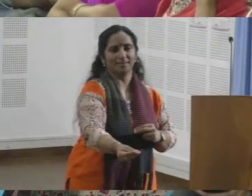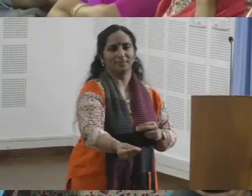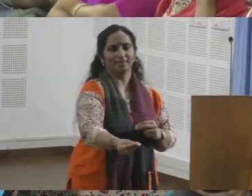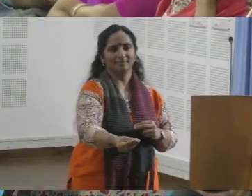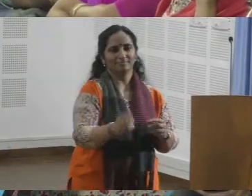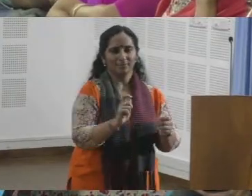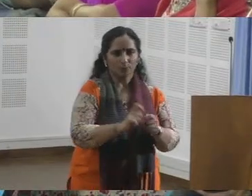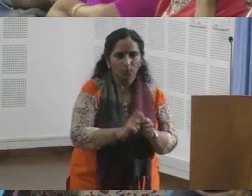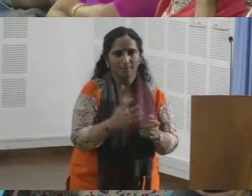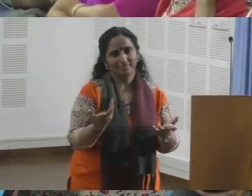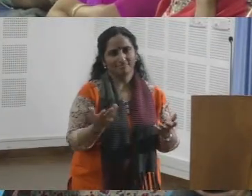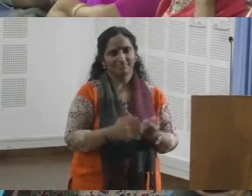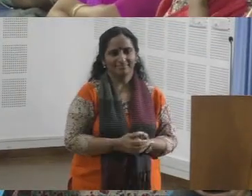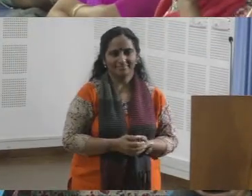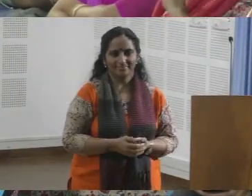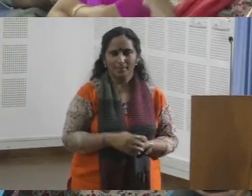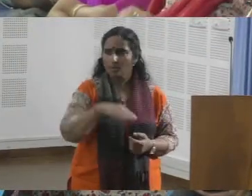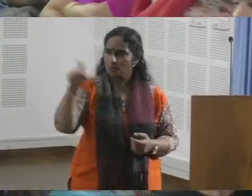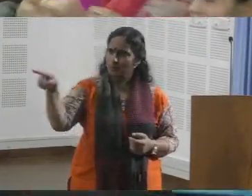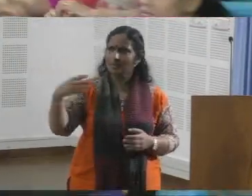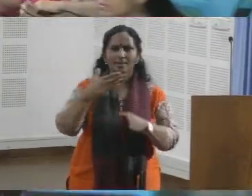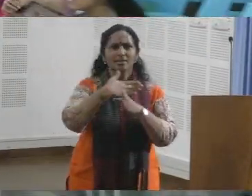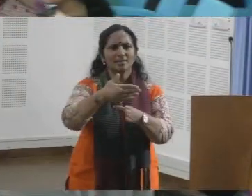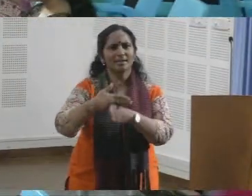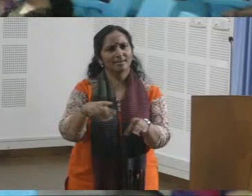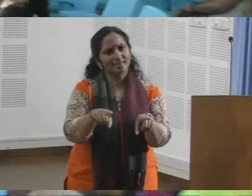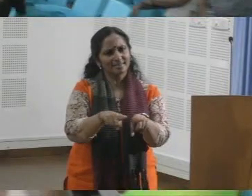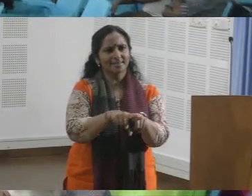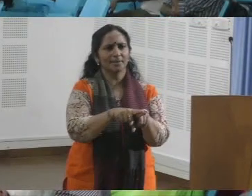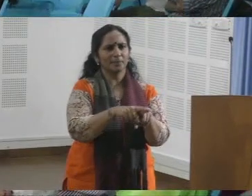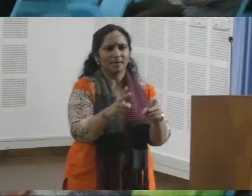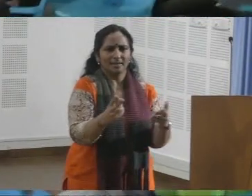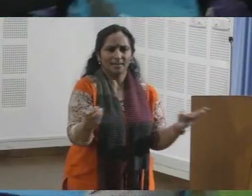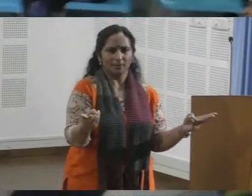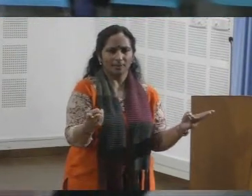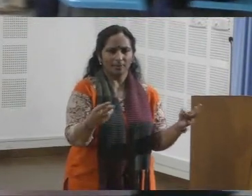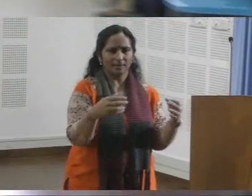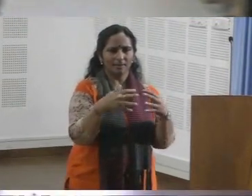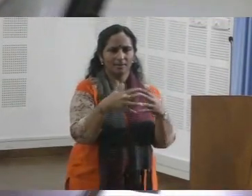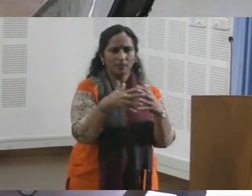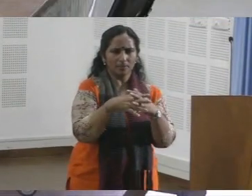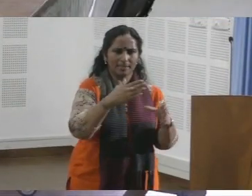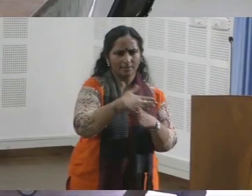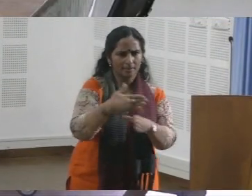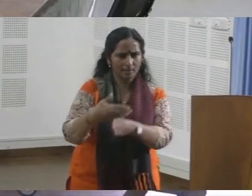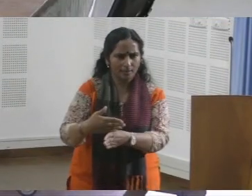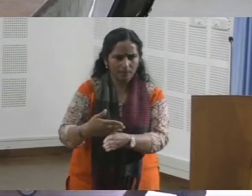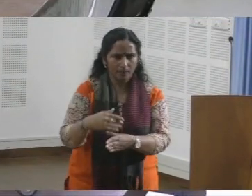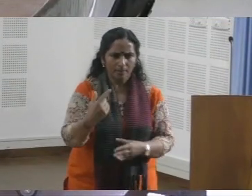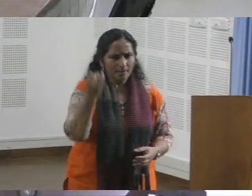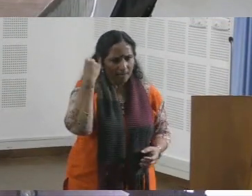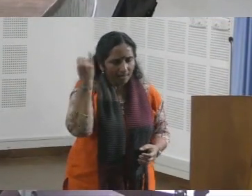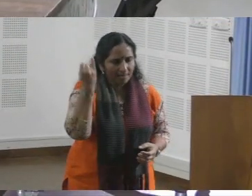ചാനലും ബ്ലോഗും എല്ലാം ഉണ്ടാക്കി ഷെയർ ചെയ്യുമ്പോൾ, അപ്പോൾ പല സിറ്റീസിലും ഇങ്ങനെ ഒന്നും അധികം അവെയർനെസ് ഇല്ലാത്ത ആളുകൾക്കും എന്തെങ്കിലുമൊക്കെ ഐഡിയാസ്